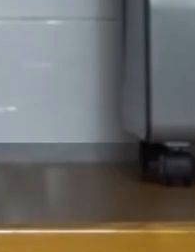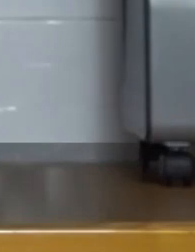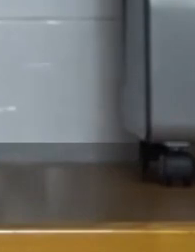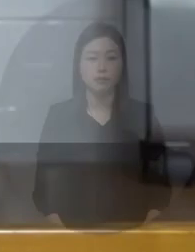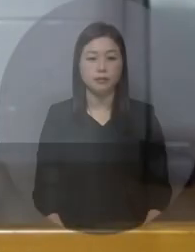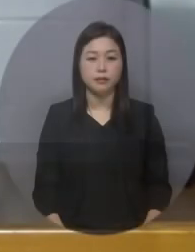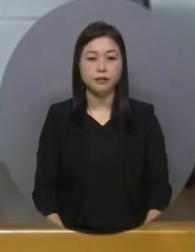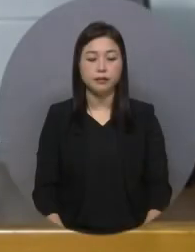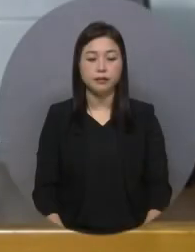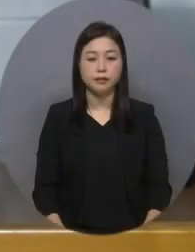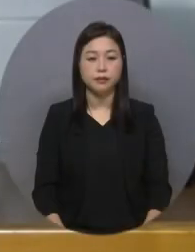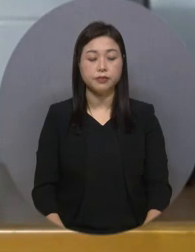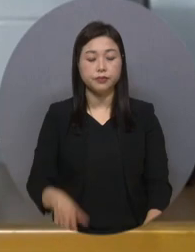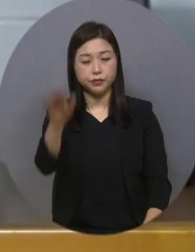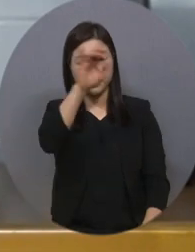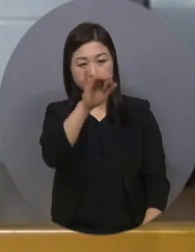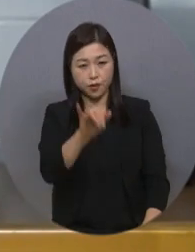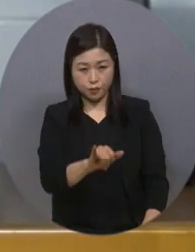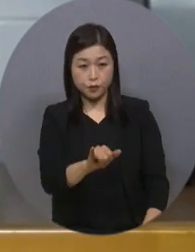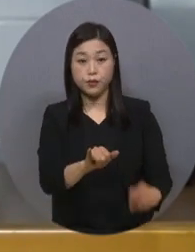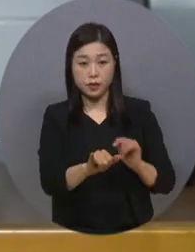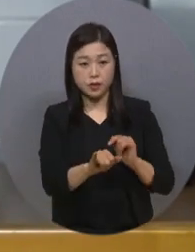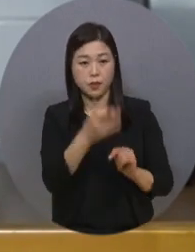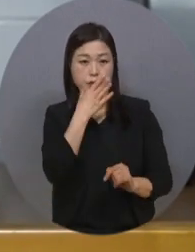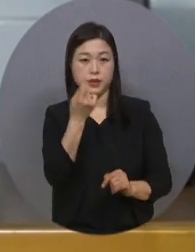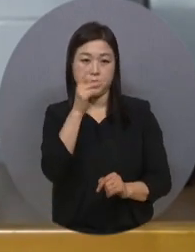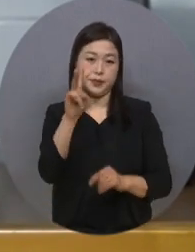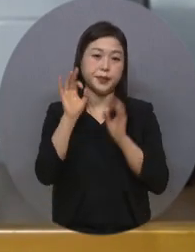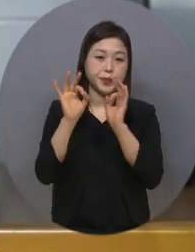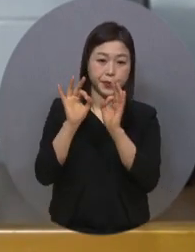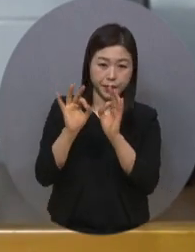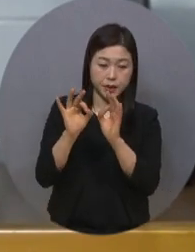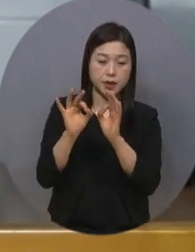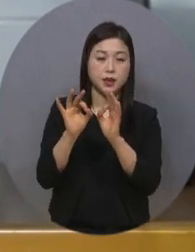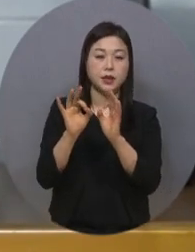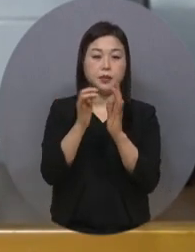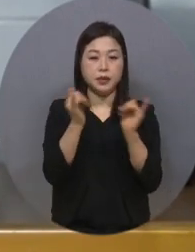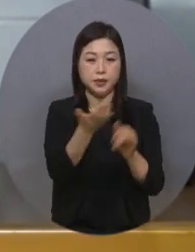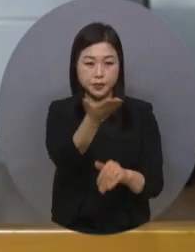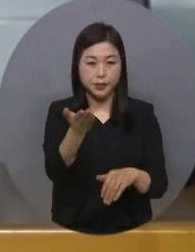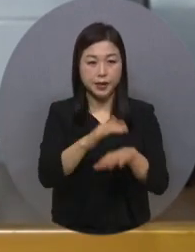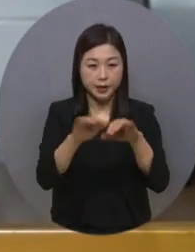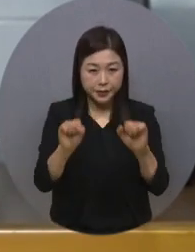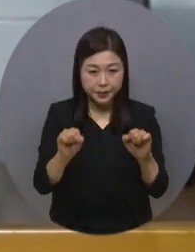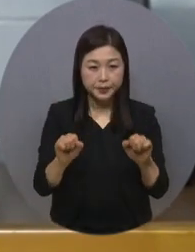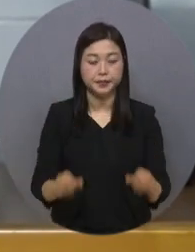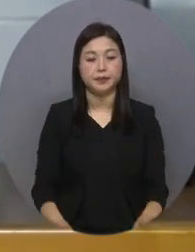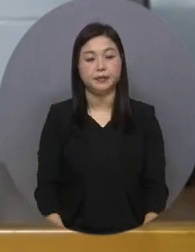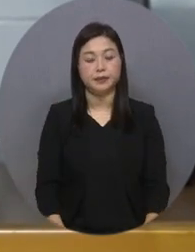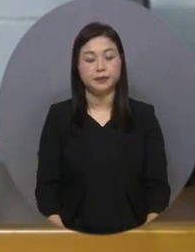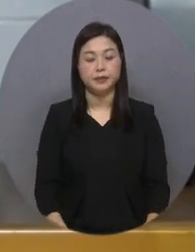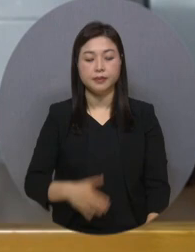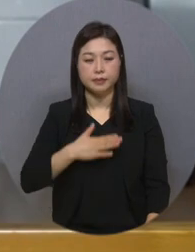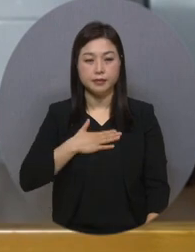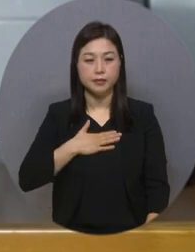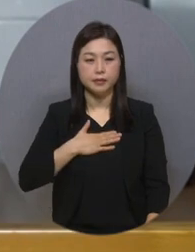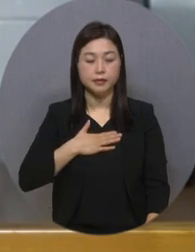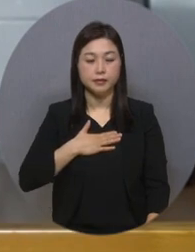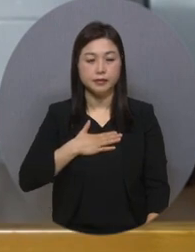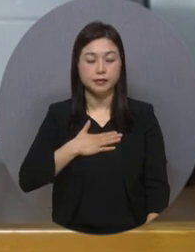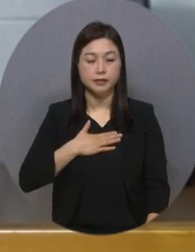전국에서 우리 복지 튜브를 시청해 주시는 시청자 여러분 안녕하십니까 저는